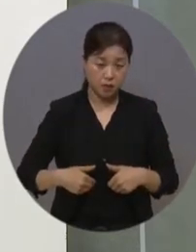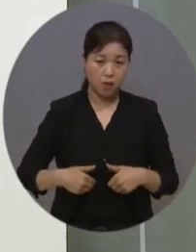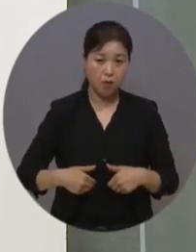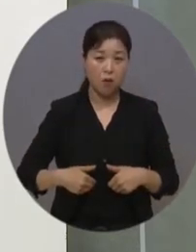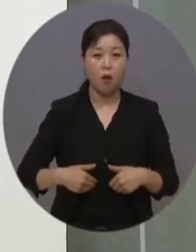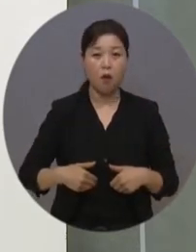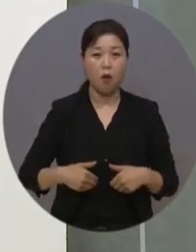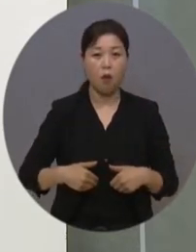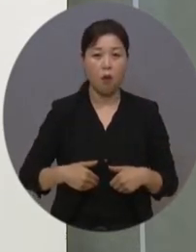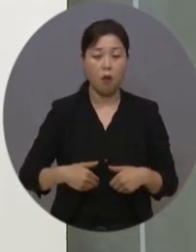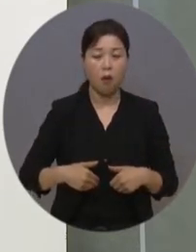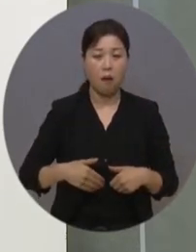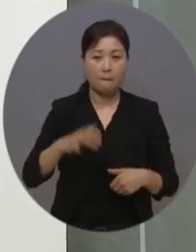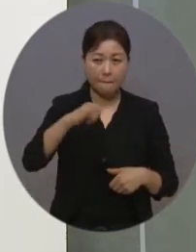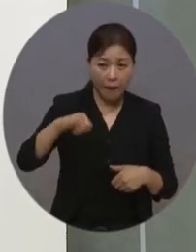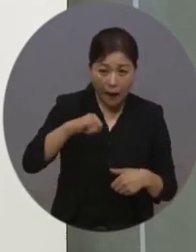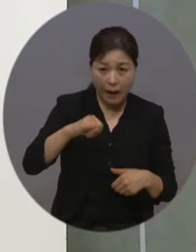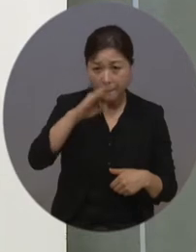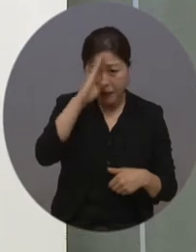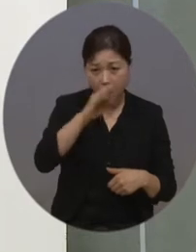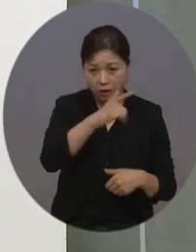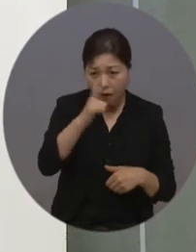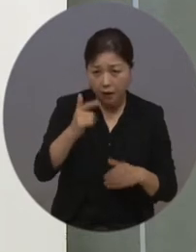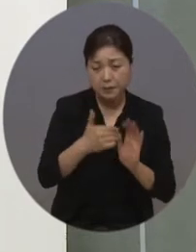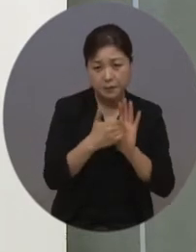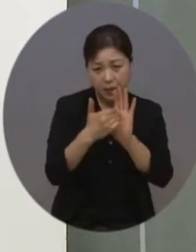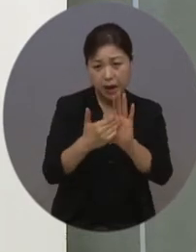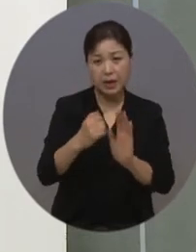어떻게 이길 수 있을까? 그래서